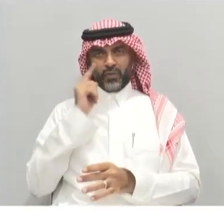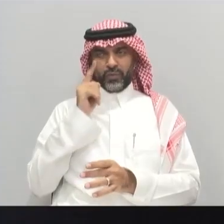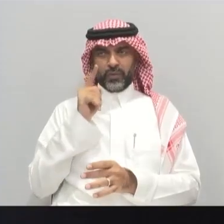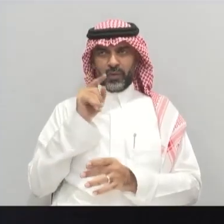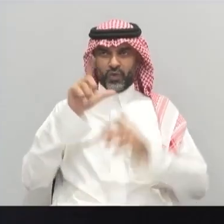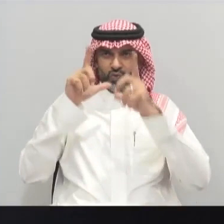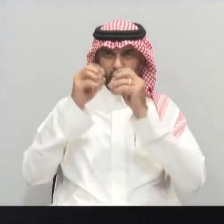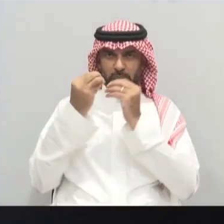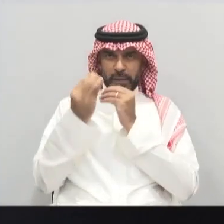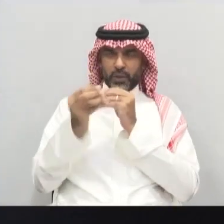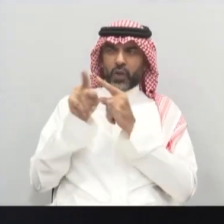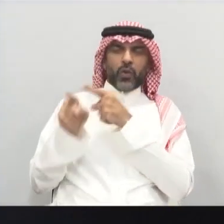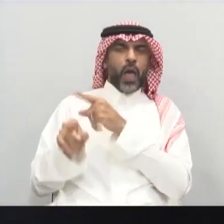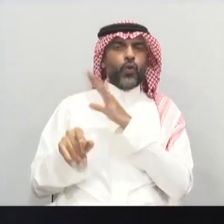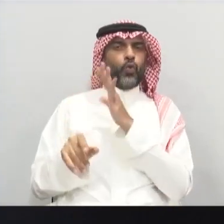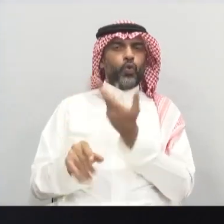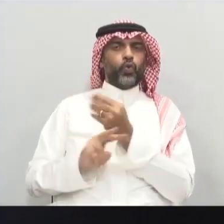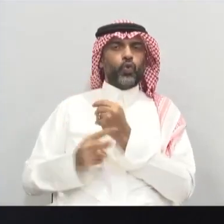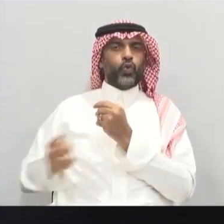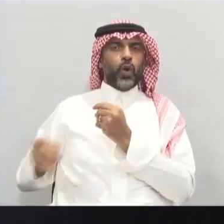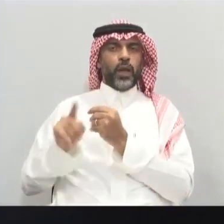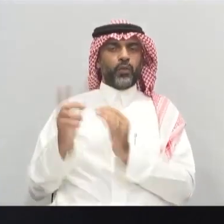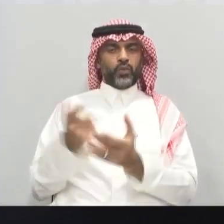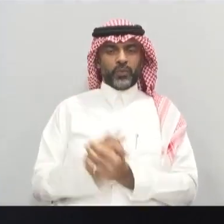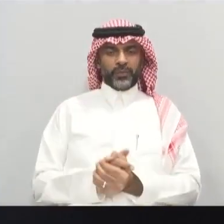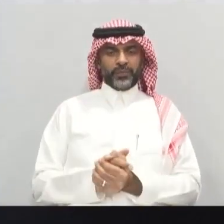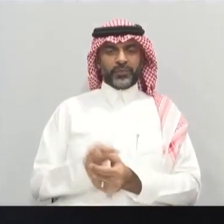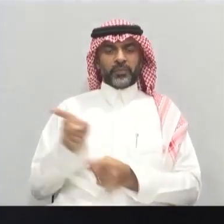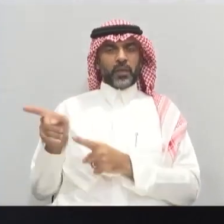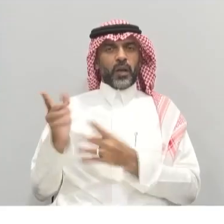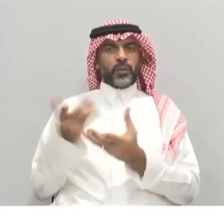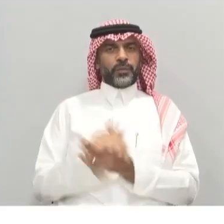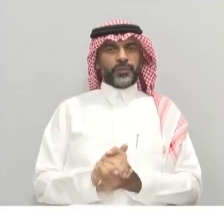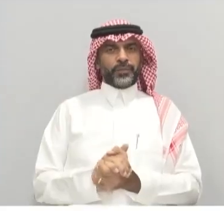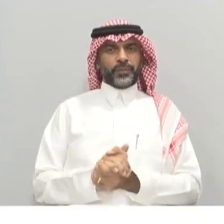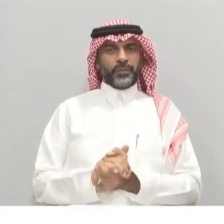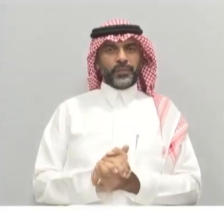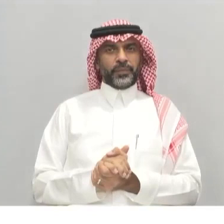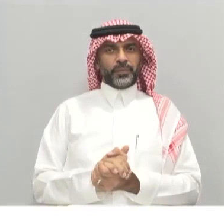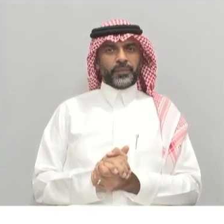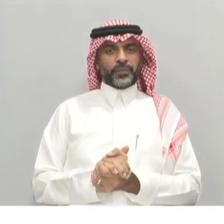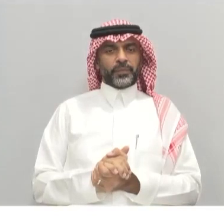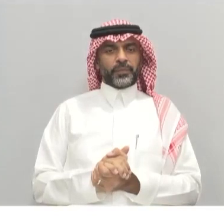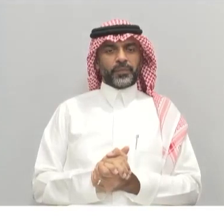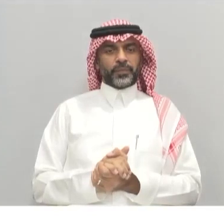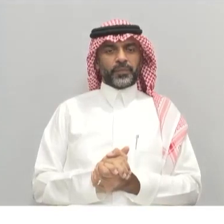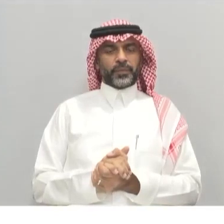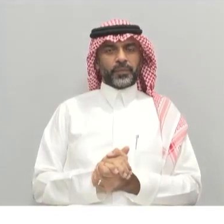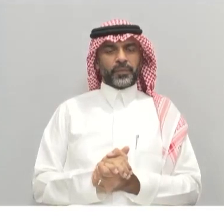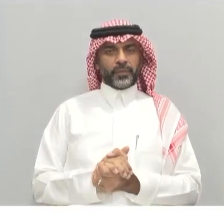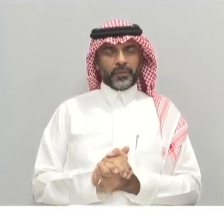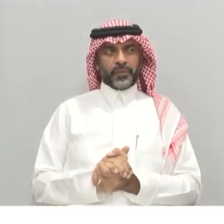صور للمخططات ونقوم بتسميه هذه المخططات الصوره الاولى اي انواع